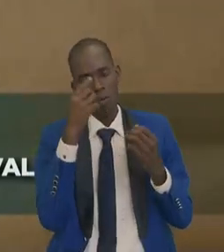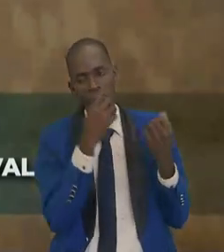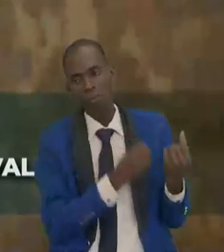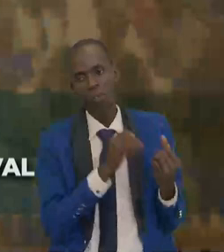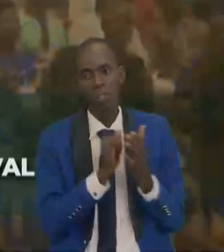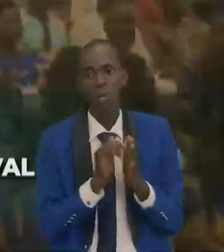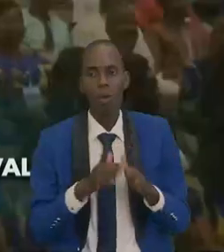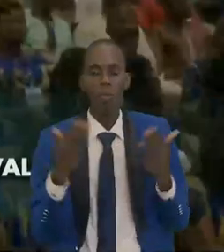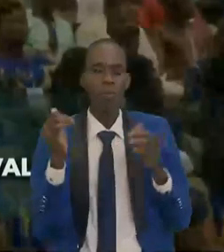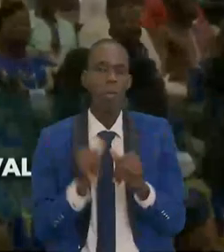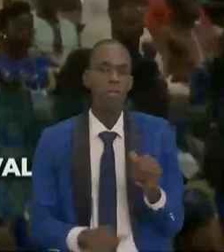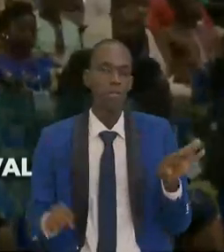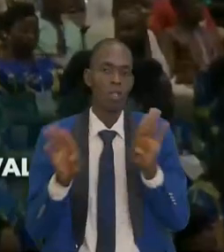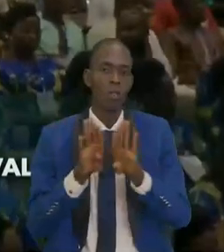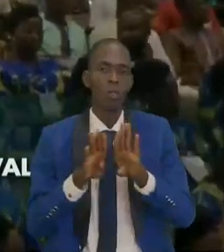toi.